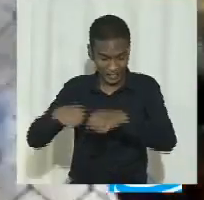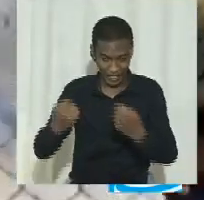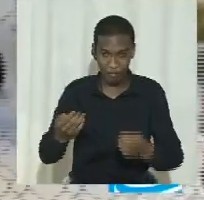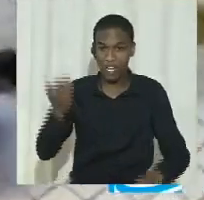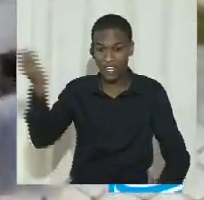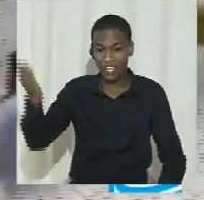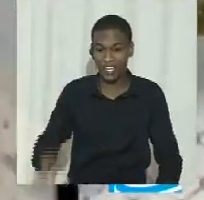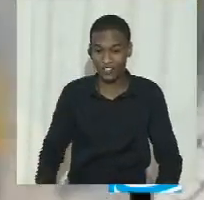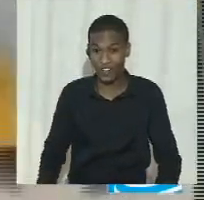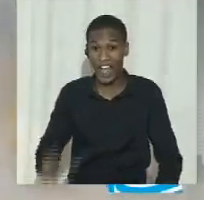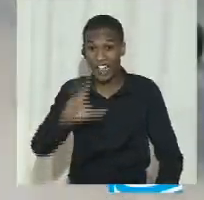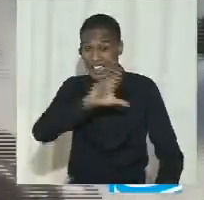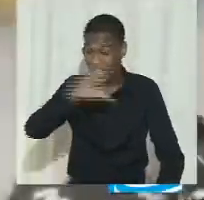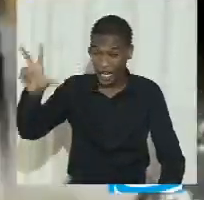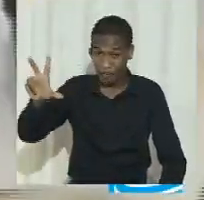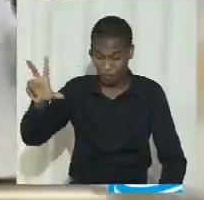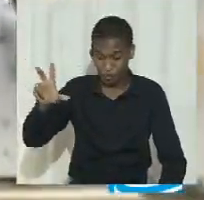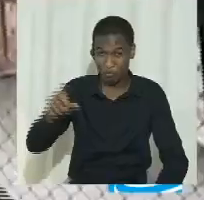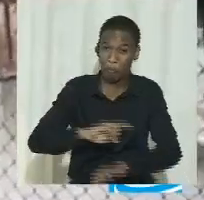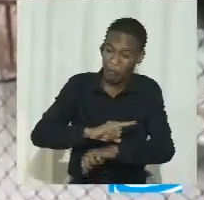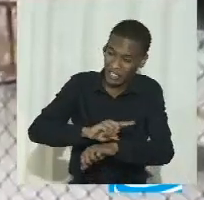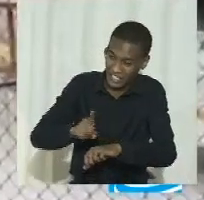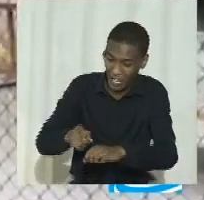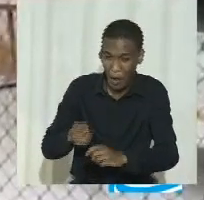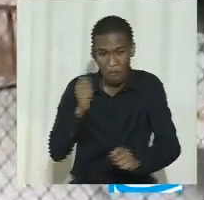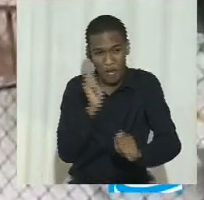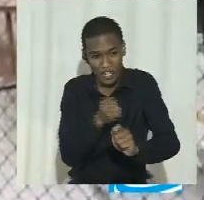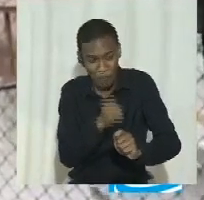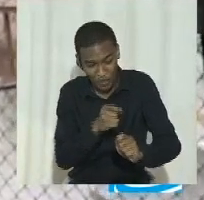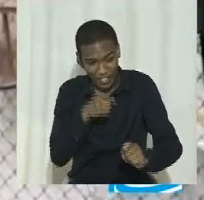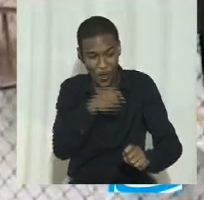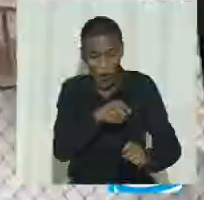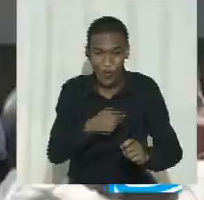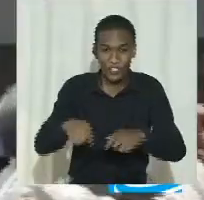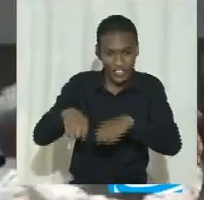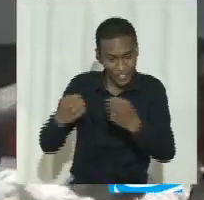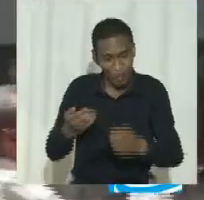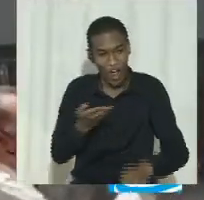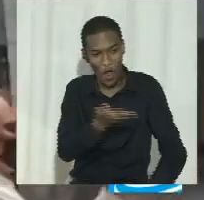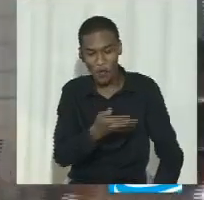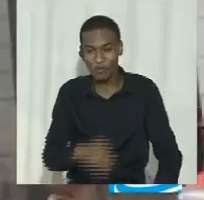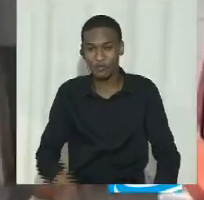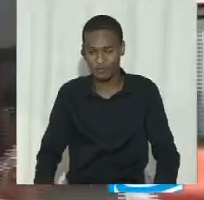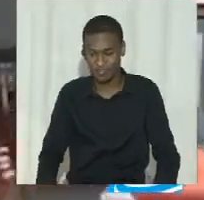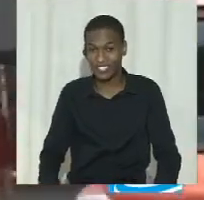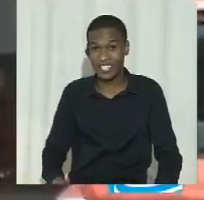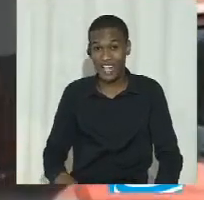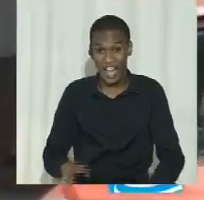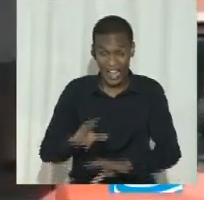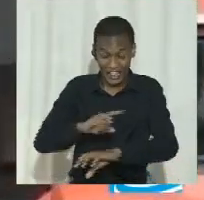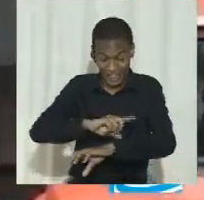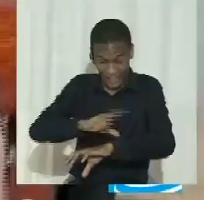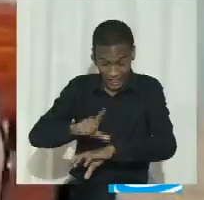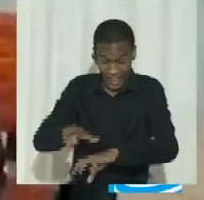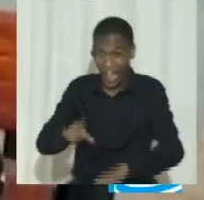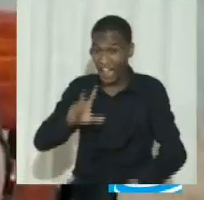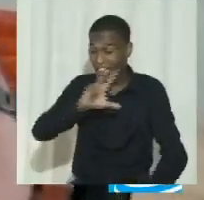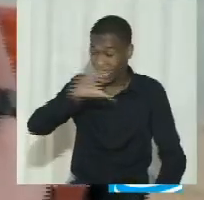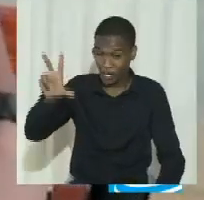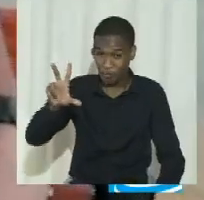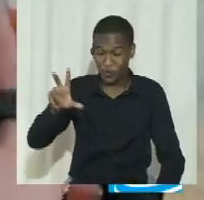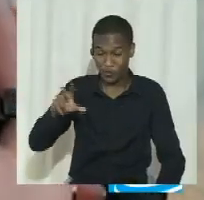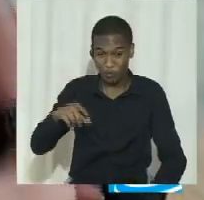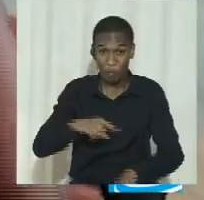ny fotoana lanin'ny mpamonjy vony nanamboarana ny fantsina vaky. Nandritra izay 30 minitra izay, 20 namony